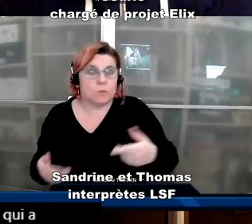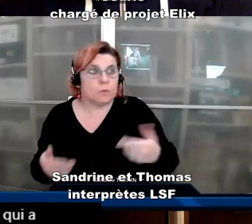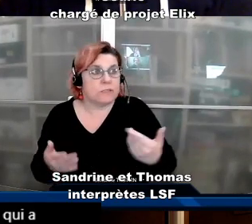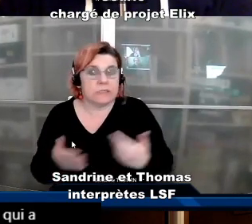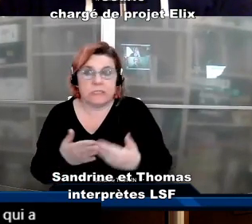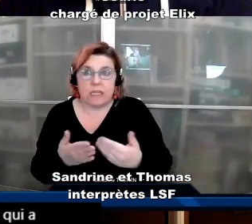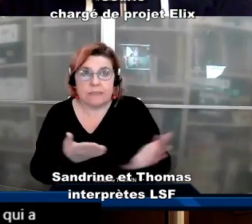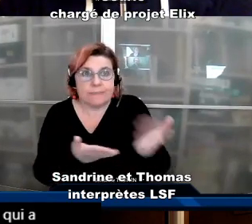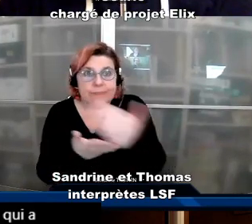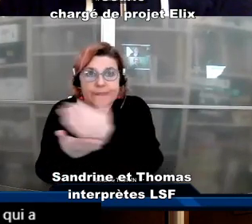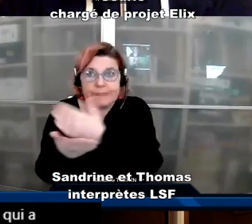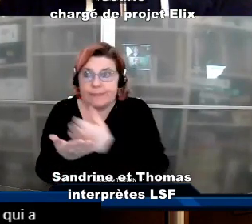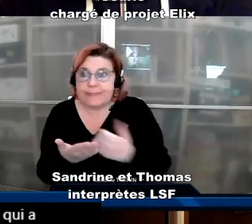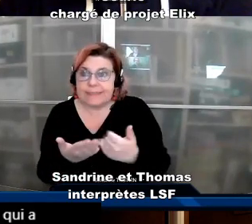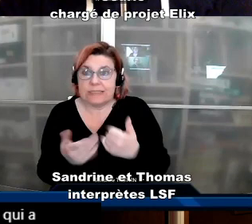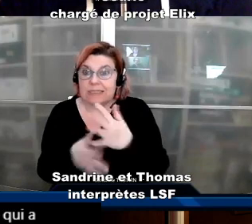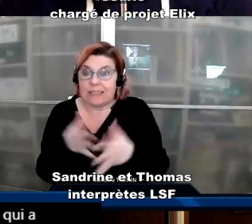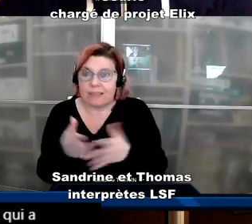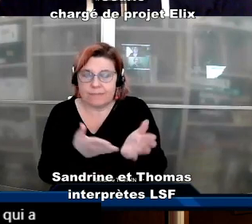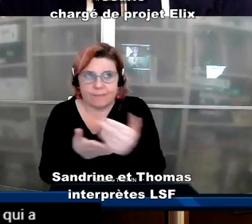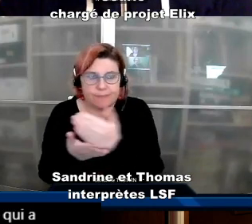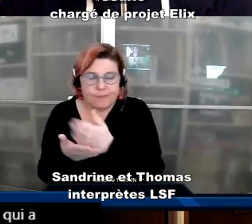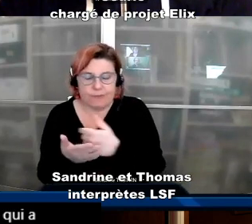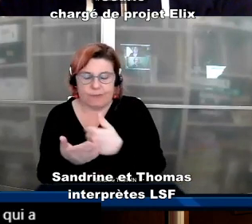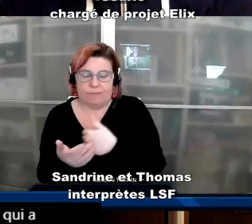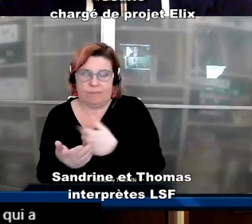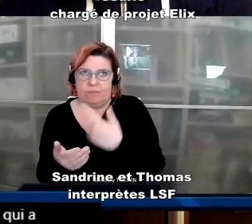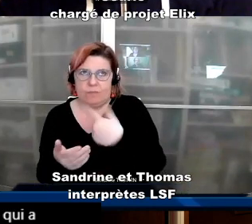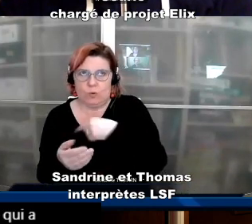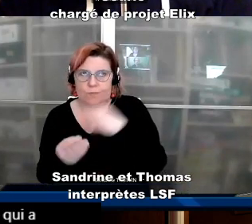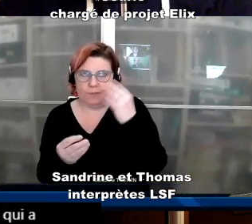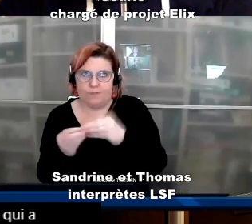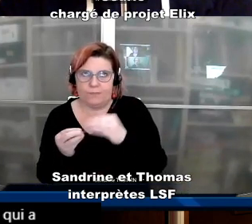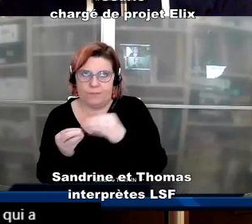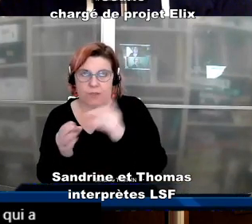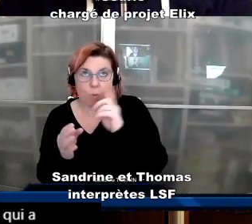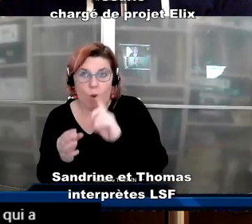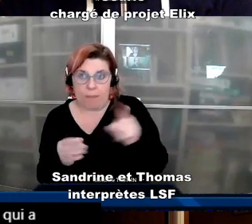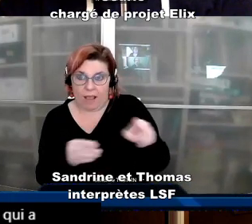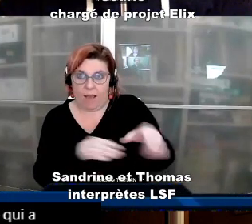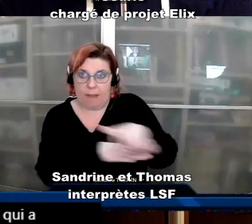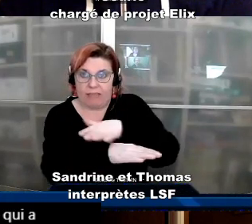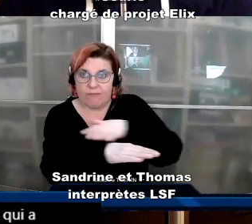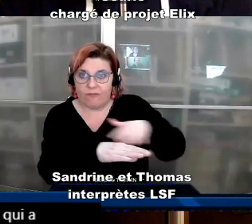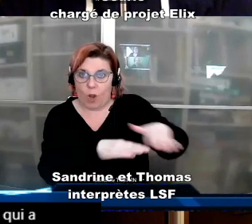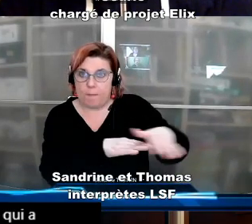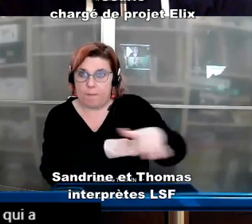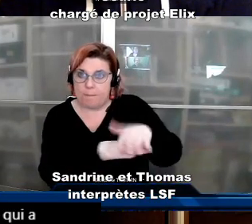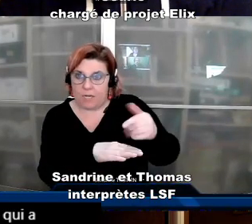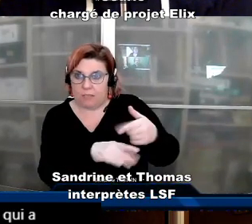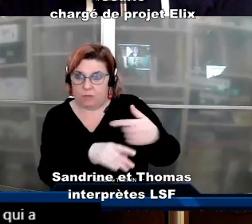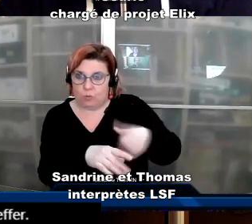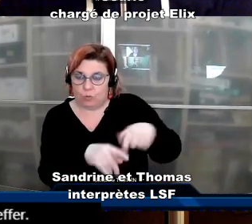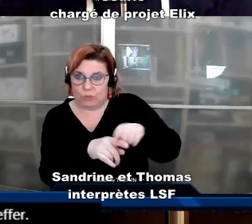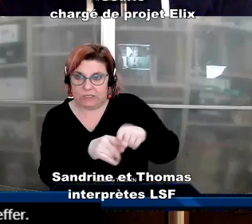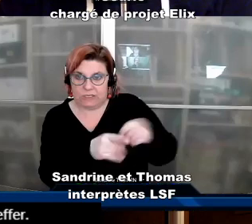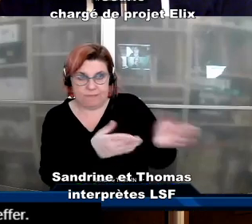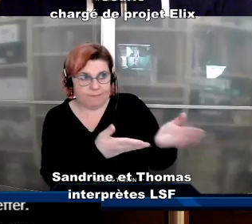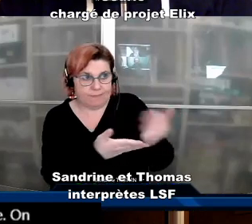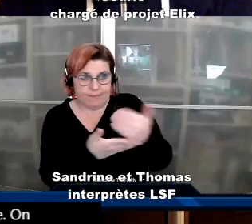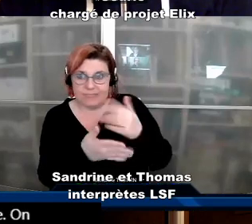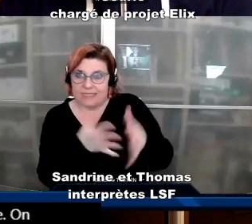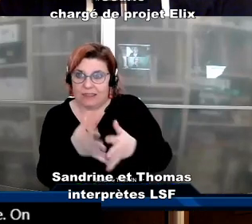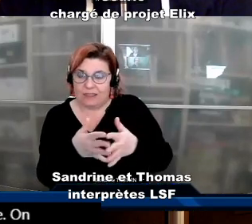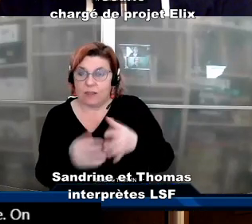on devait collecter aussi nous des signes et on s'est dit pourquoi ne pas utiliser cette plateforme pour nous également collecter des signes.